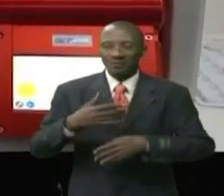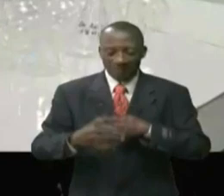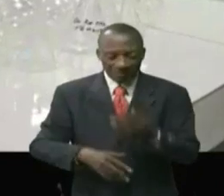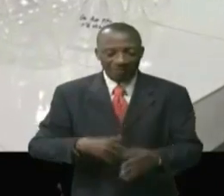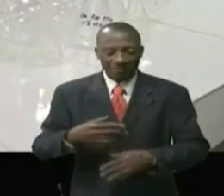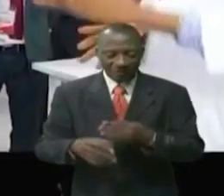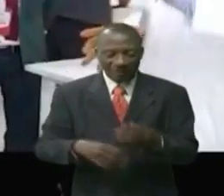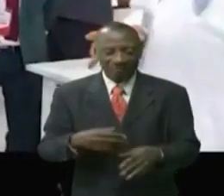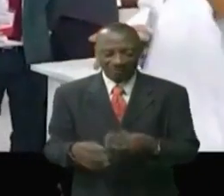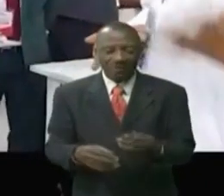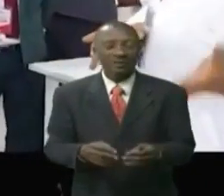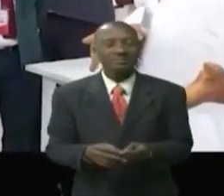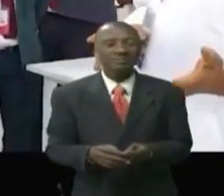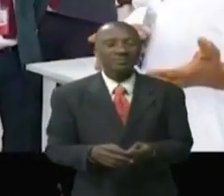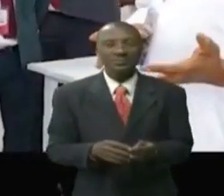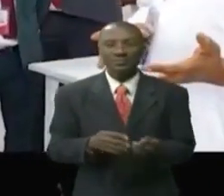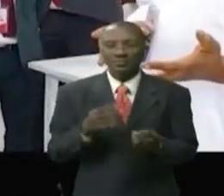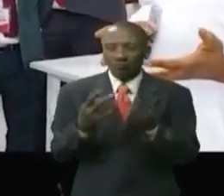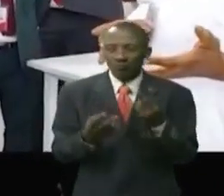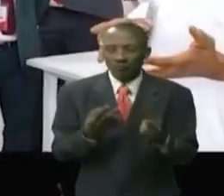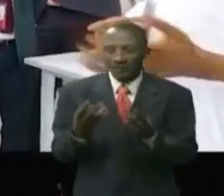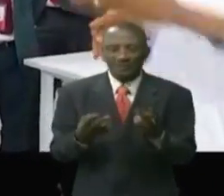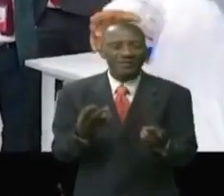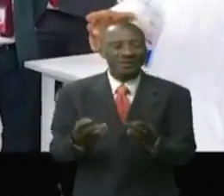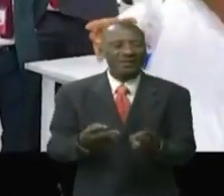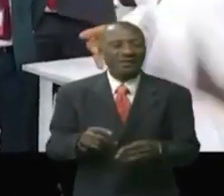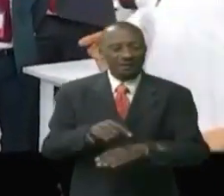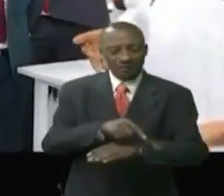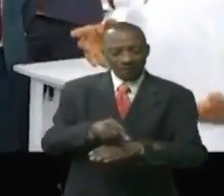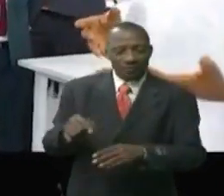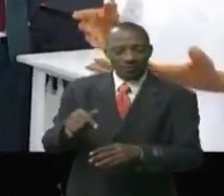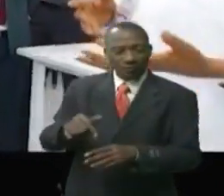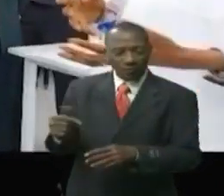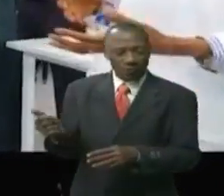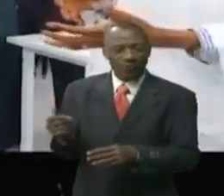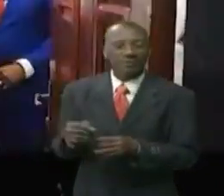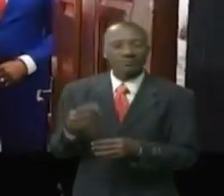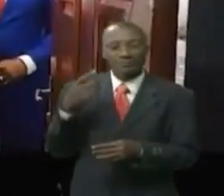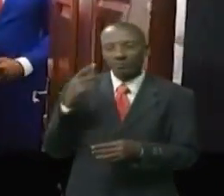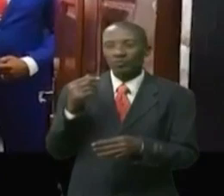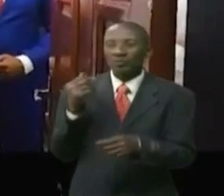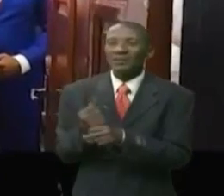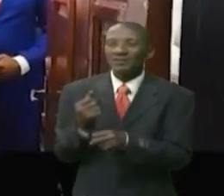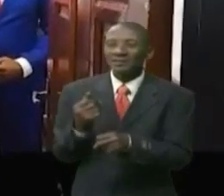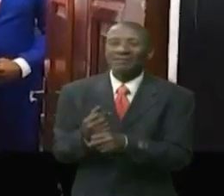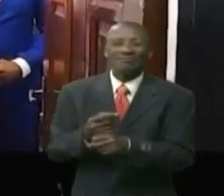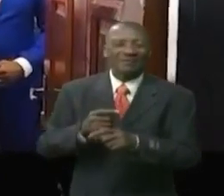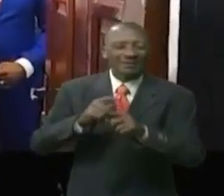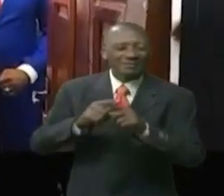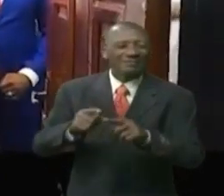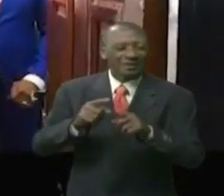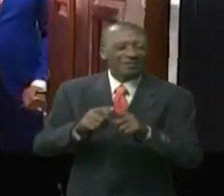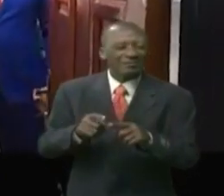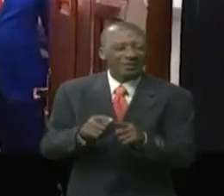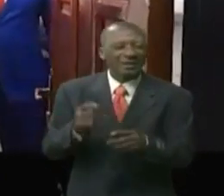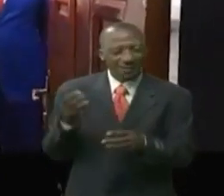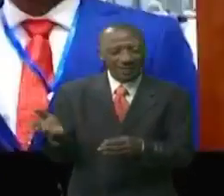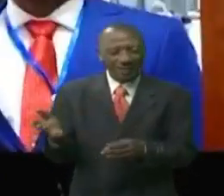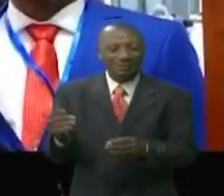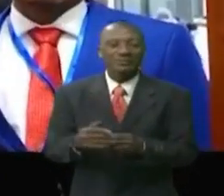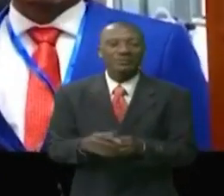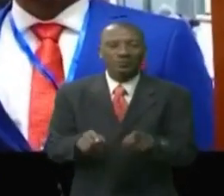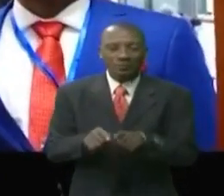d'évaluation et des certifications de substances minérales précieuses et semi-précieuses à 40 km au nord du centre ville de